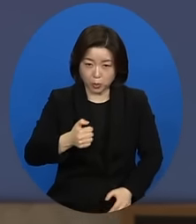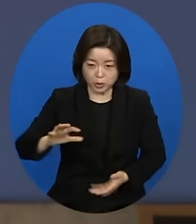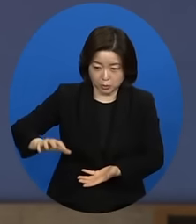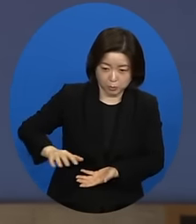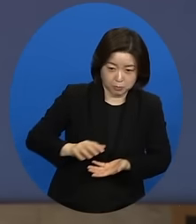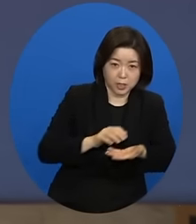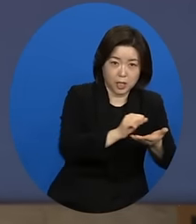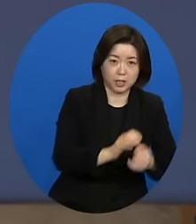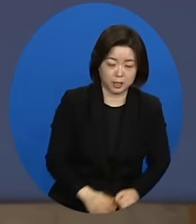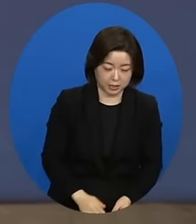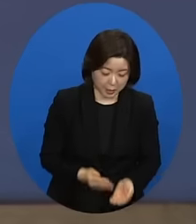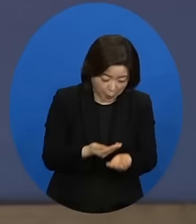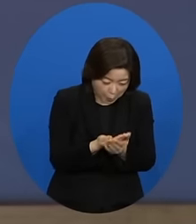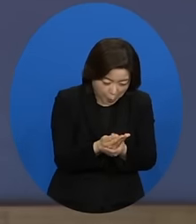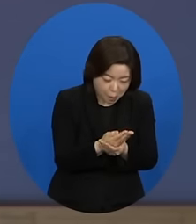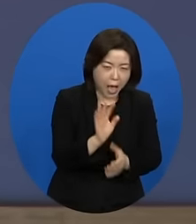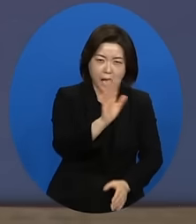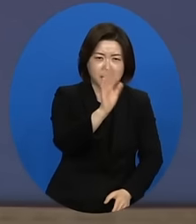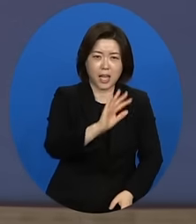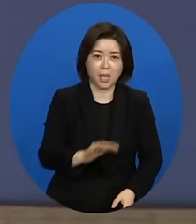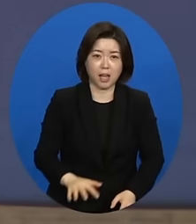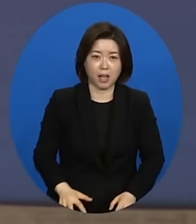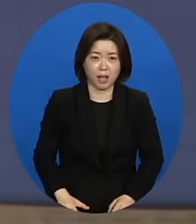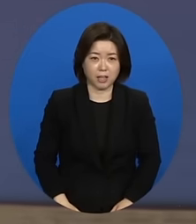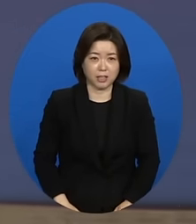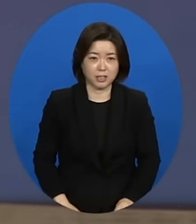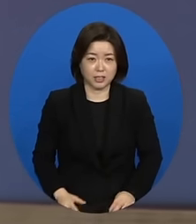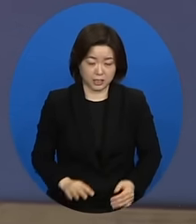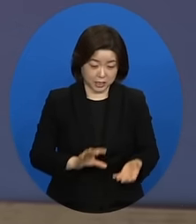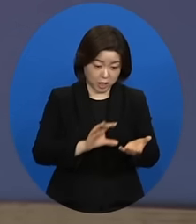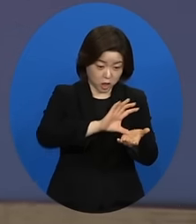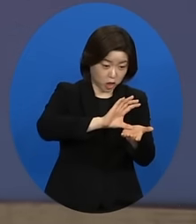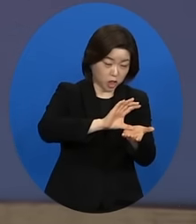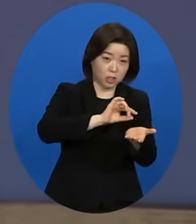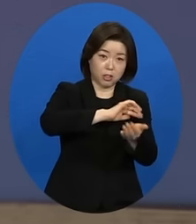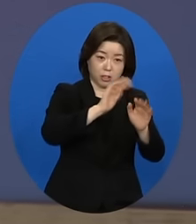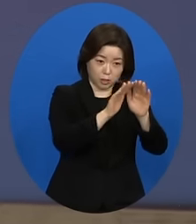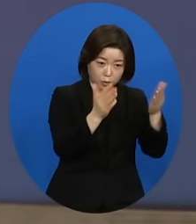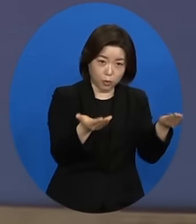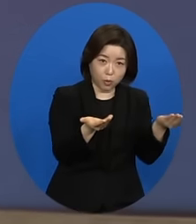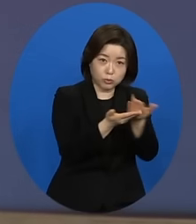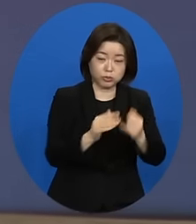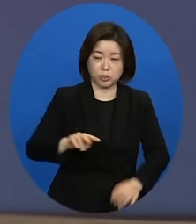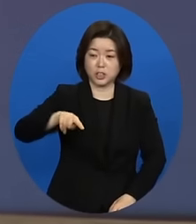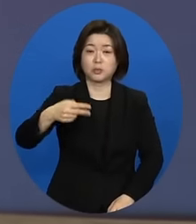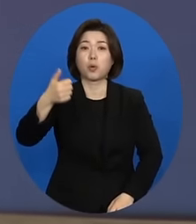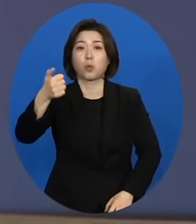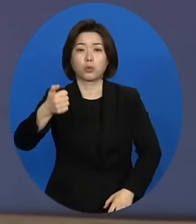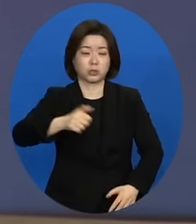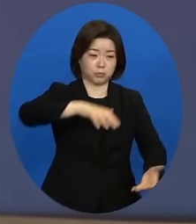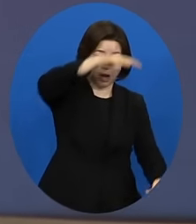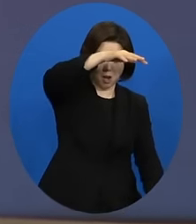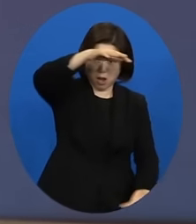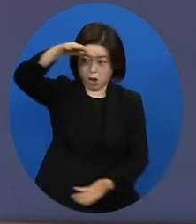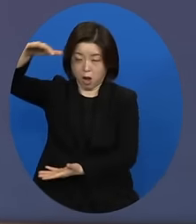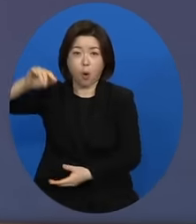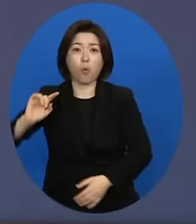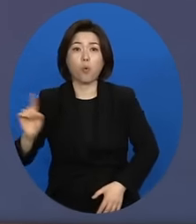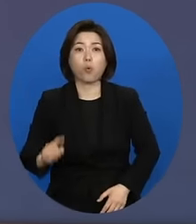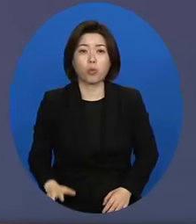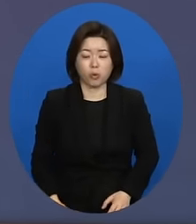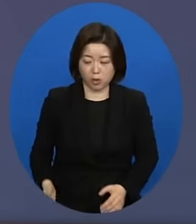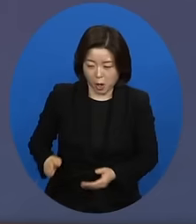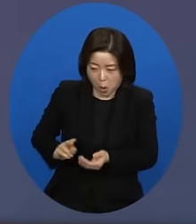그냥 요만한 250권이 아니고요. 지금 이렇게 큰 성경이 이런 거를 250권을 가지고 들어가요. 어떻게